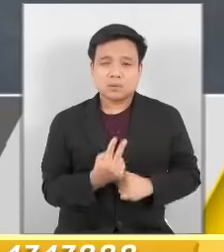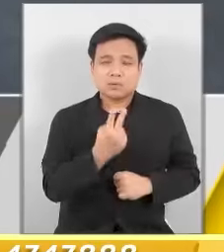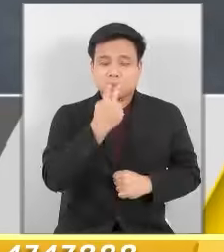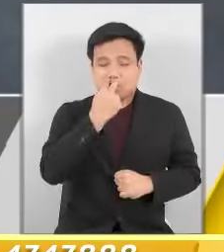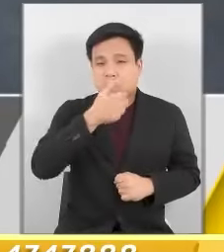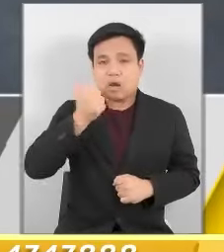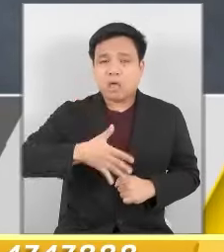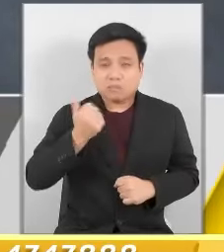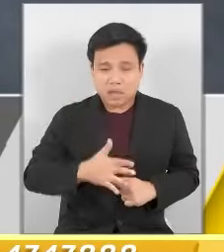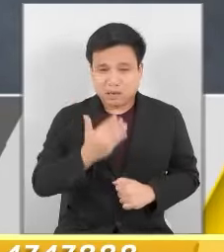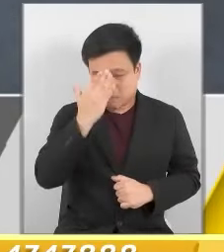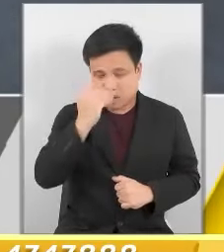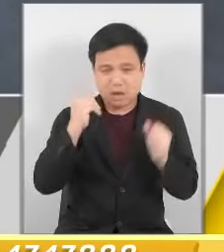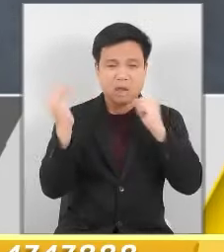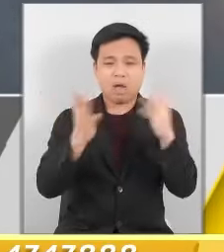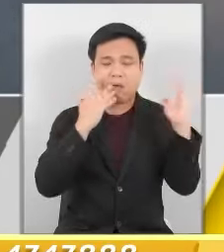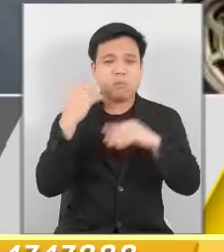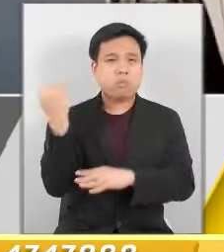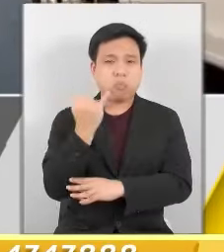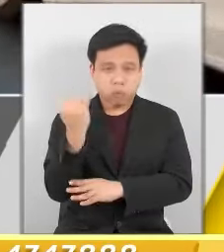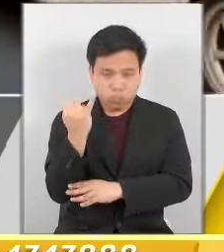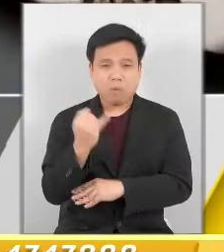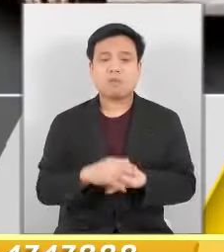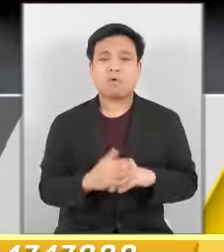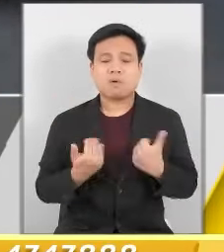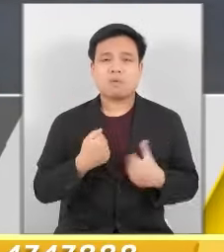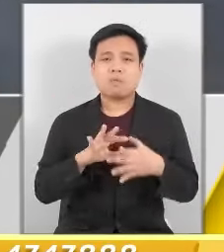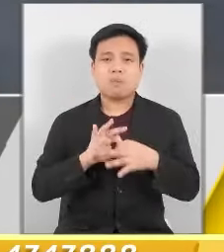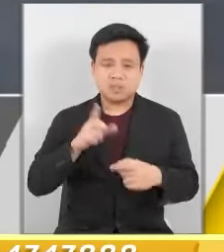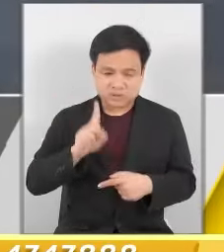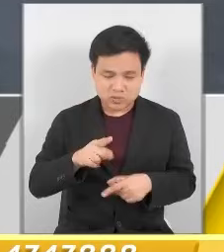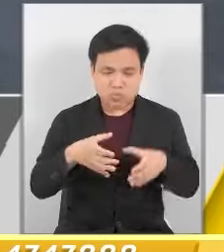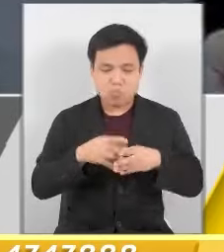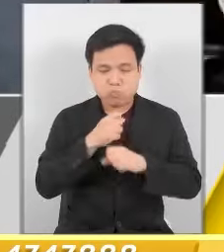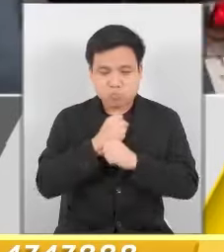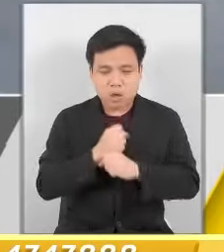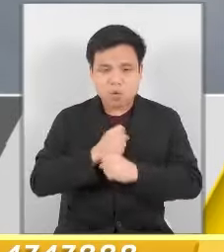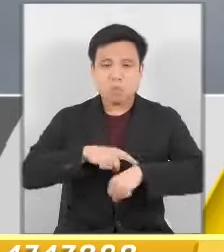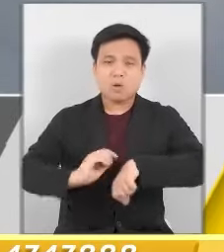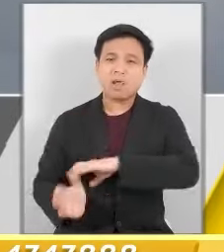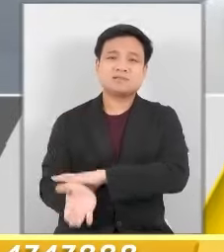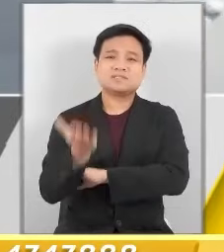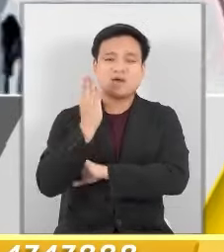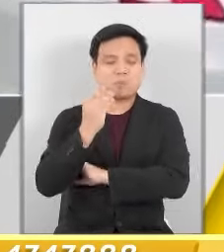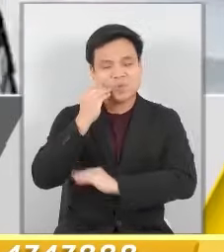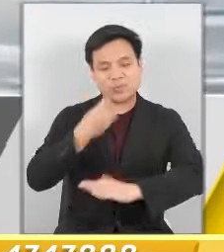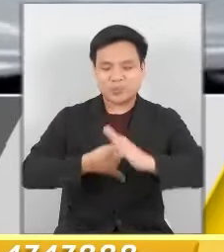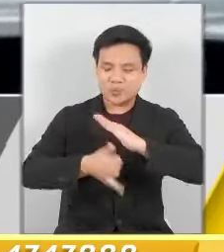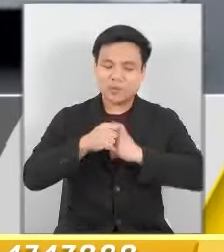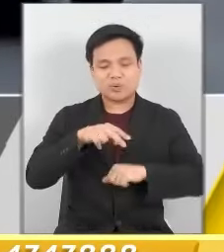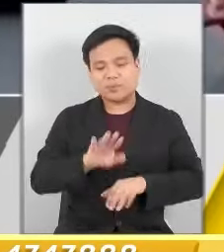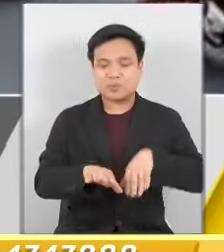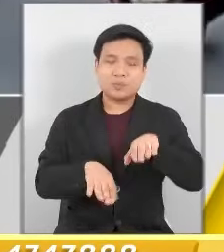แล้วไม่ไหวเออคือตอนนี้เป็นห่วงที่สุดเลยนะคะบรรดาผู้สูงอายุอ่ะค่ะตื่นเช้ามาเขาจะมายืดเส้นยืดสายไงเดินตามสวน